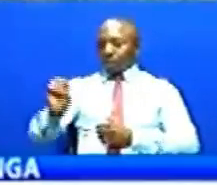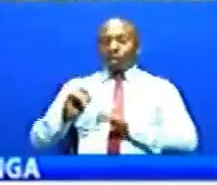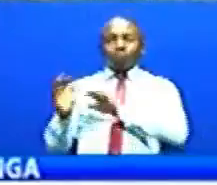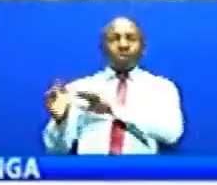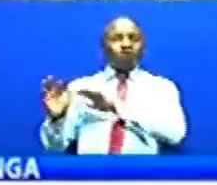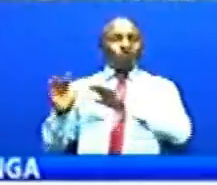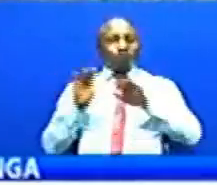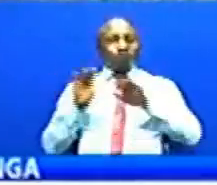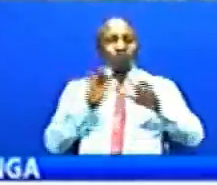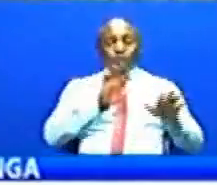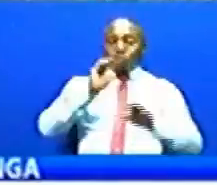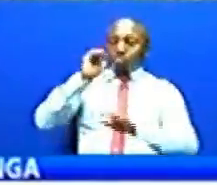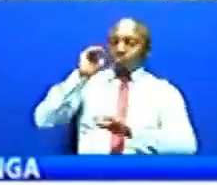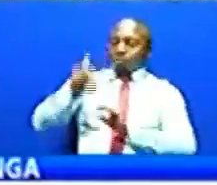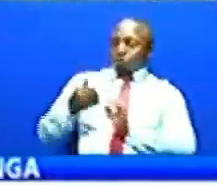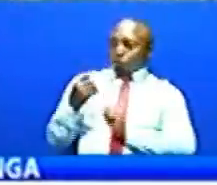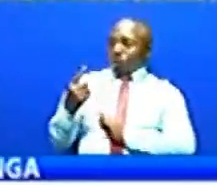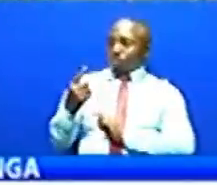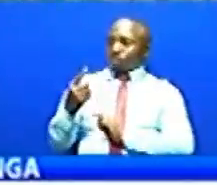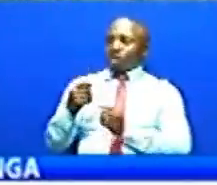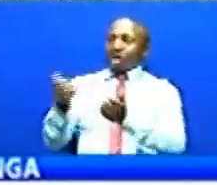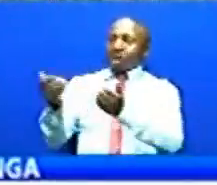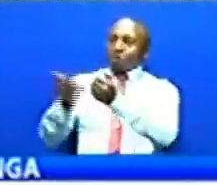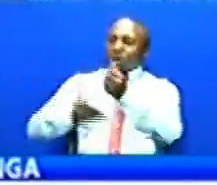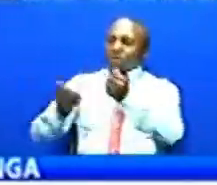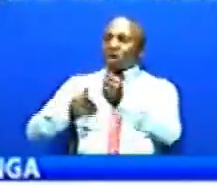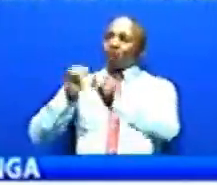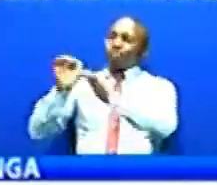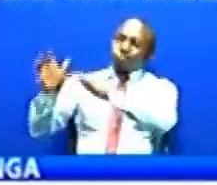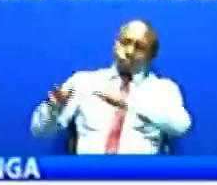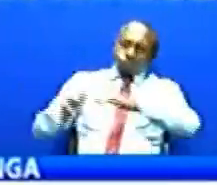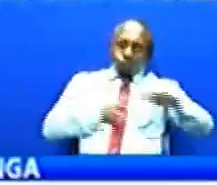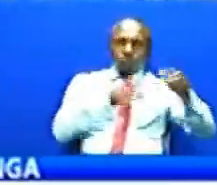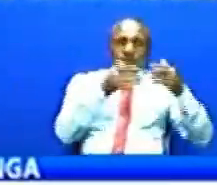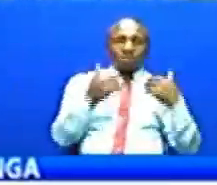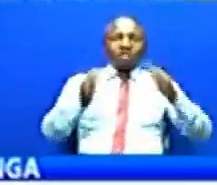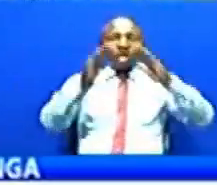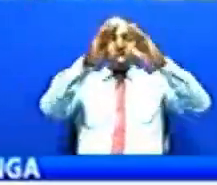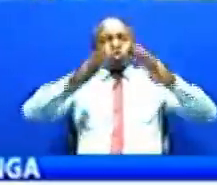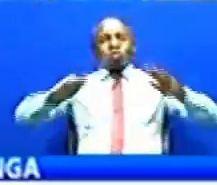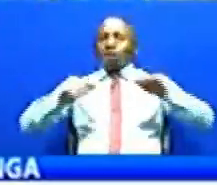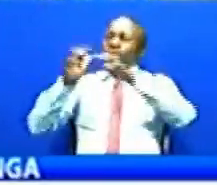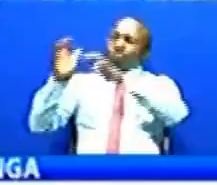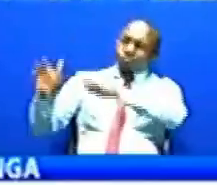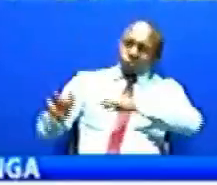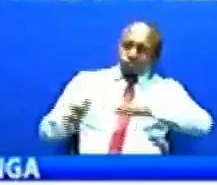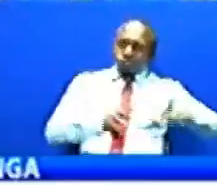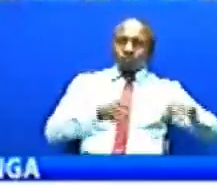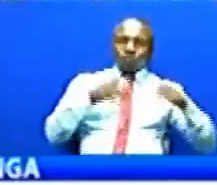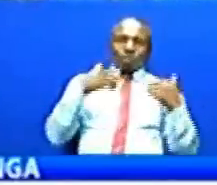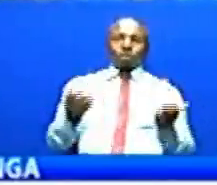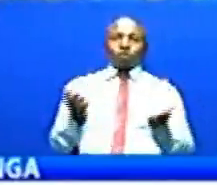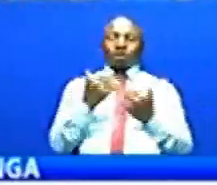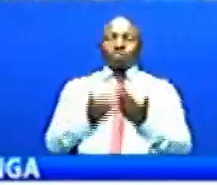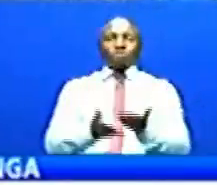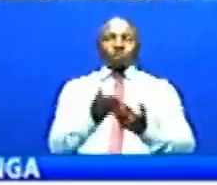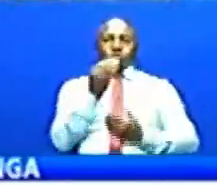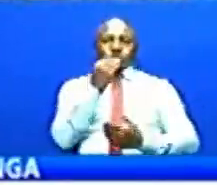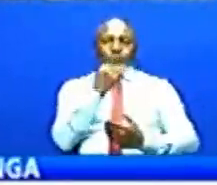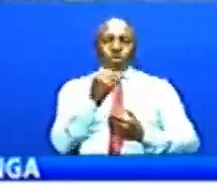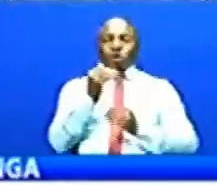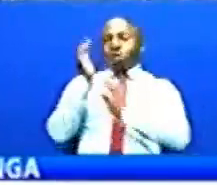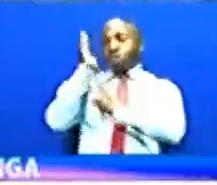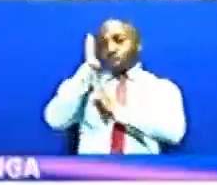mazao yao mwezi Januari na sasa nyumba zao zimesombwa, na hivyo wanahitaji msaada wa chakula na